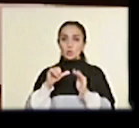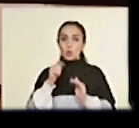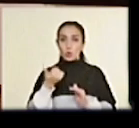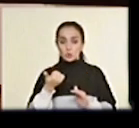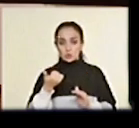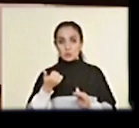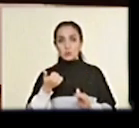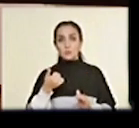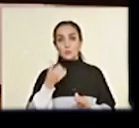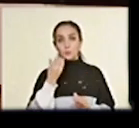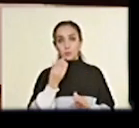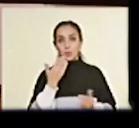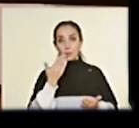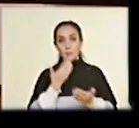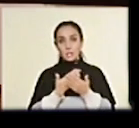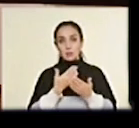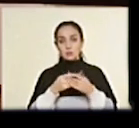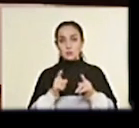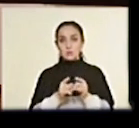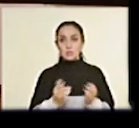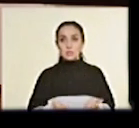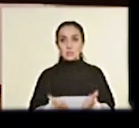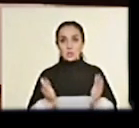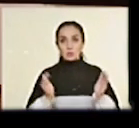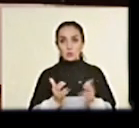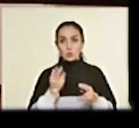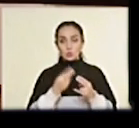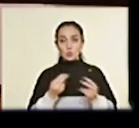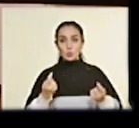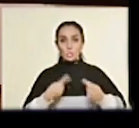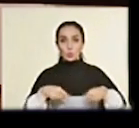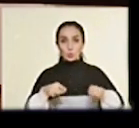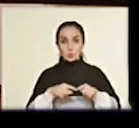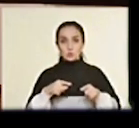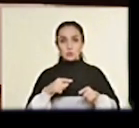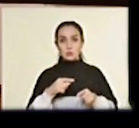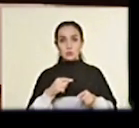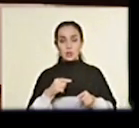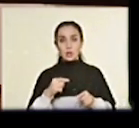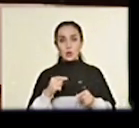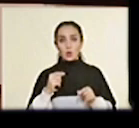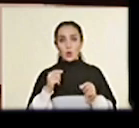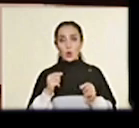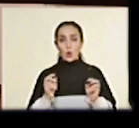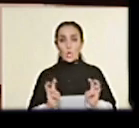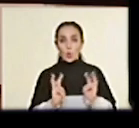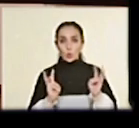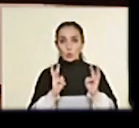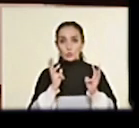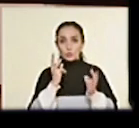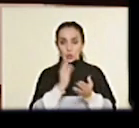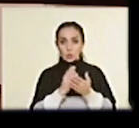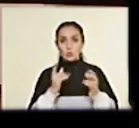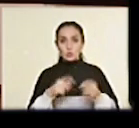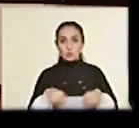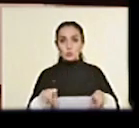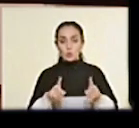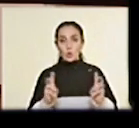demak, ma'lum bir savatchalarda ushbu hududda demak, olov yoqib, o'sha